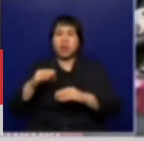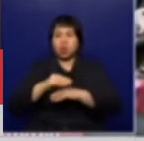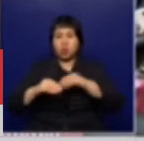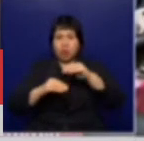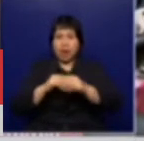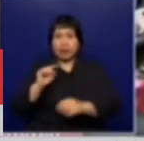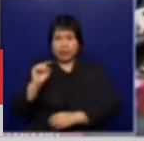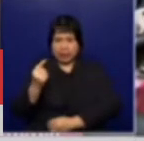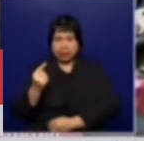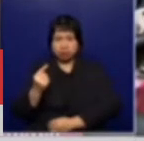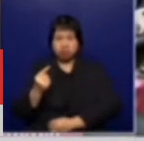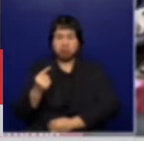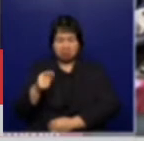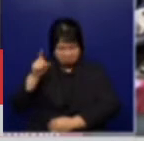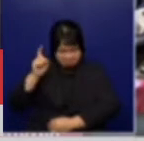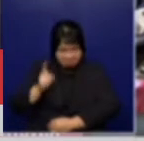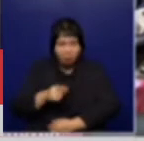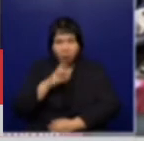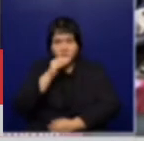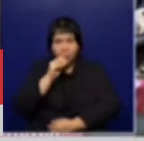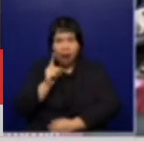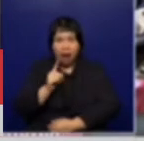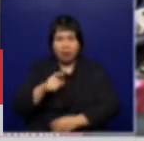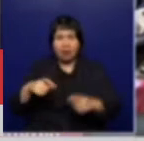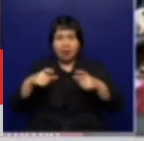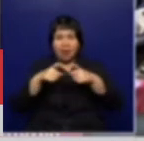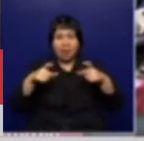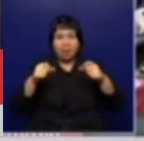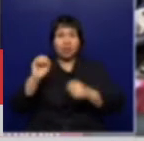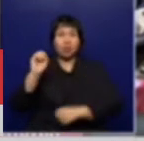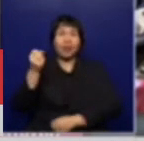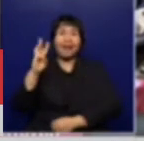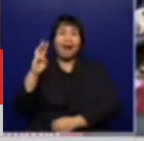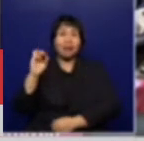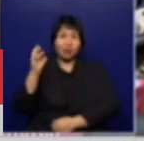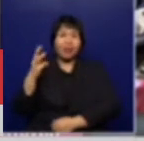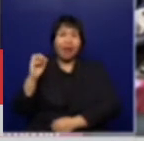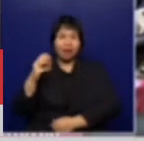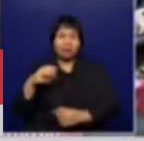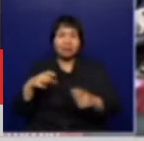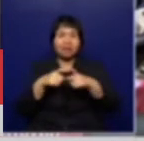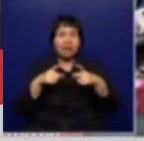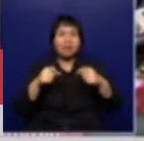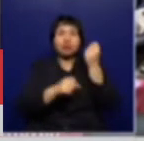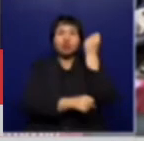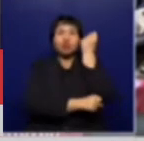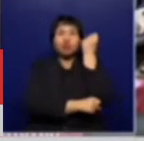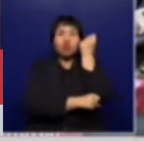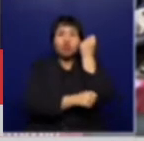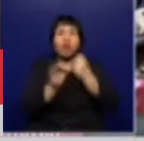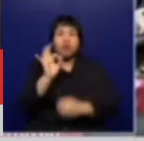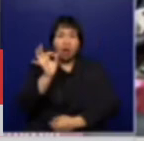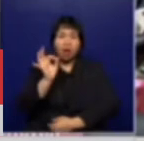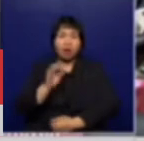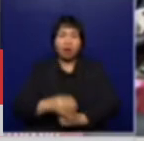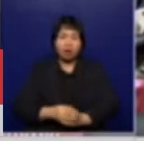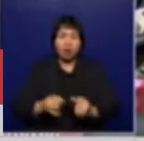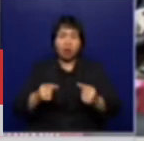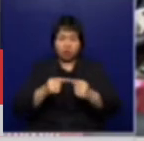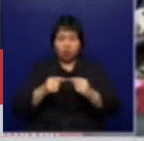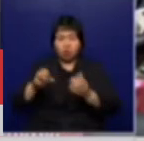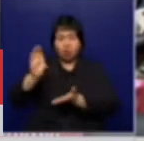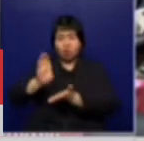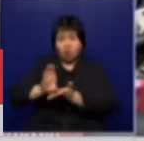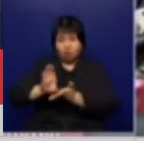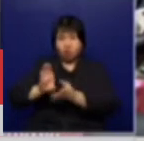ที่จะไม่พูดถึงเลยไม่ได้ก็คือโครงการบัตรสวัสดิการแห่งรัฐหรือบัตรคนจนค่ะที่ดำเนินการผ่านกองทุนประชารัฐส